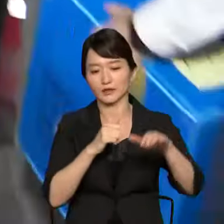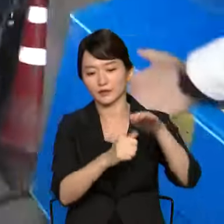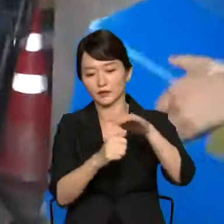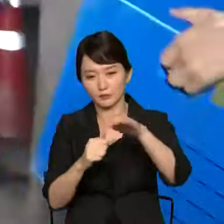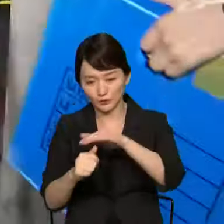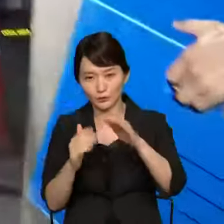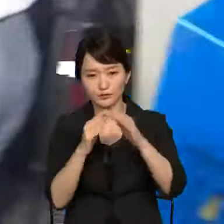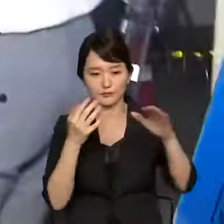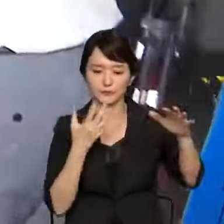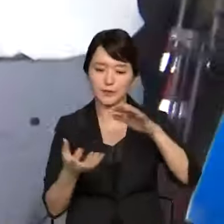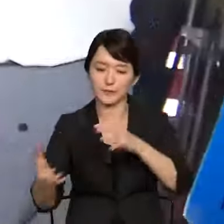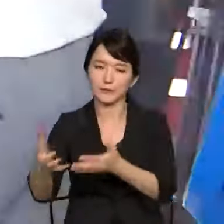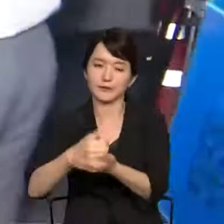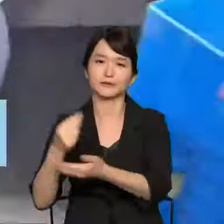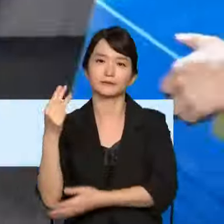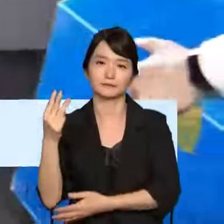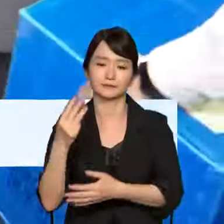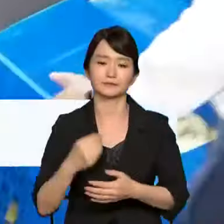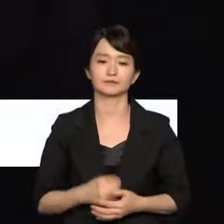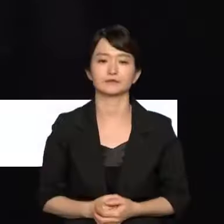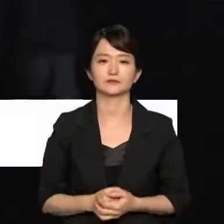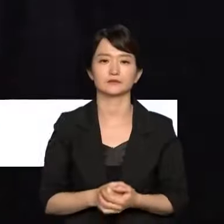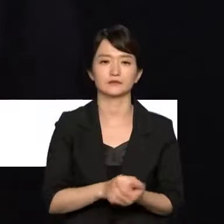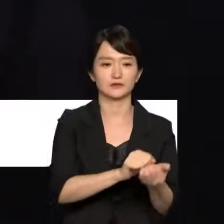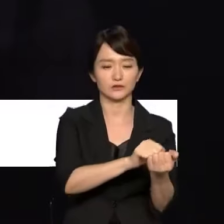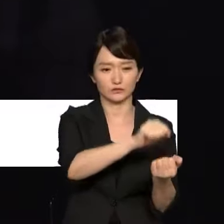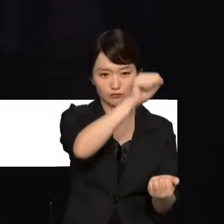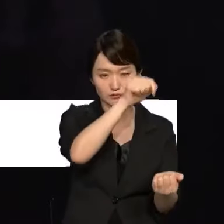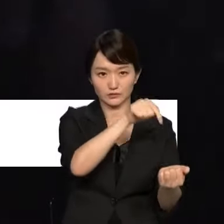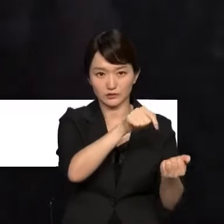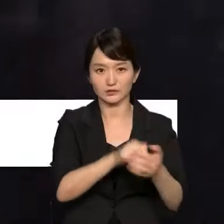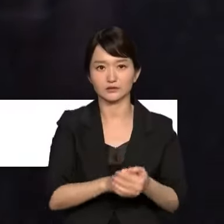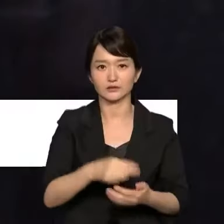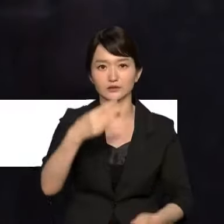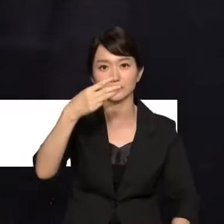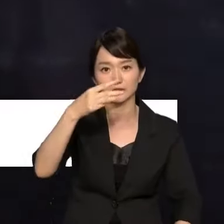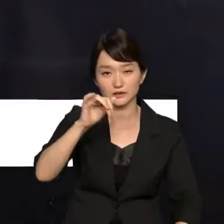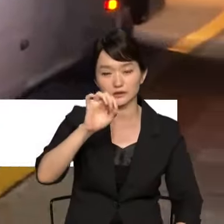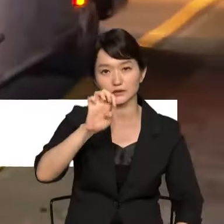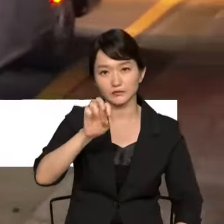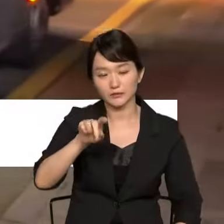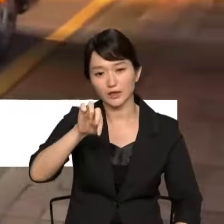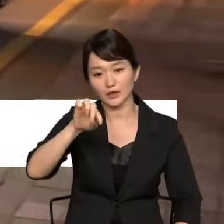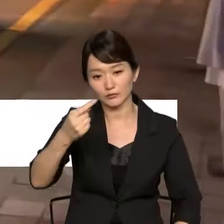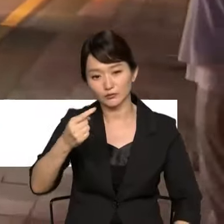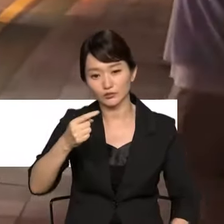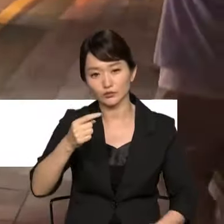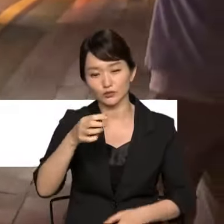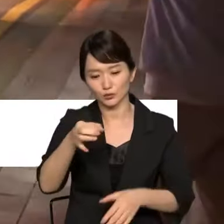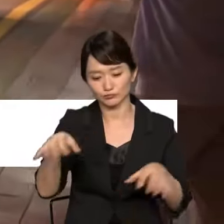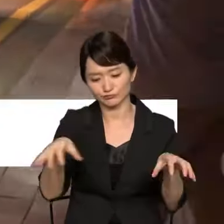압수수색했습니다. 당시 검찰은 영장에 티메프의 사업 구조를 돌려막기라고 적시한 걸로